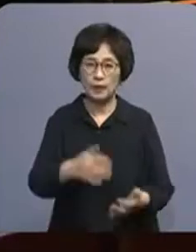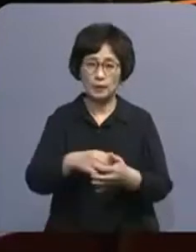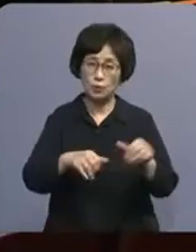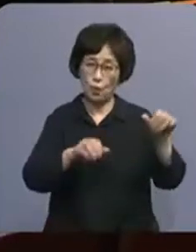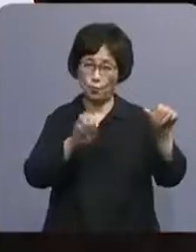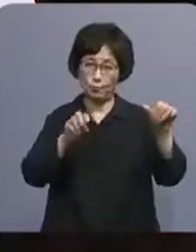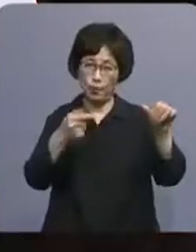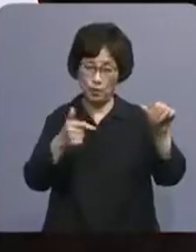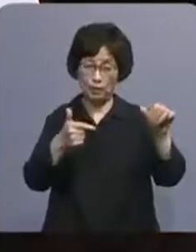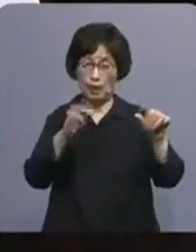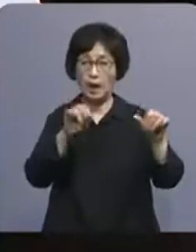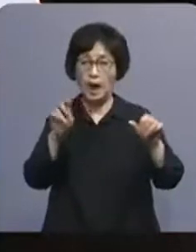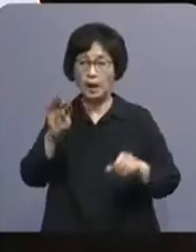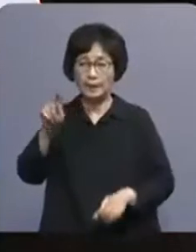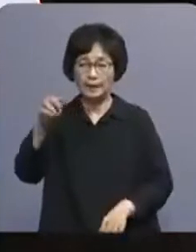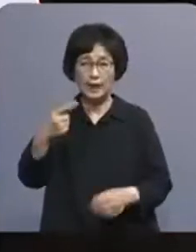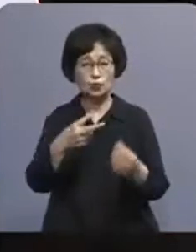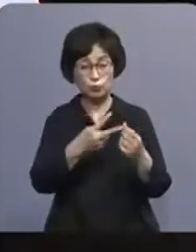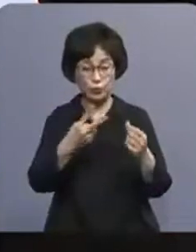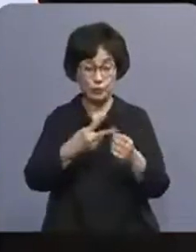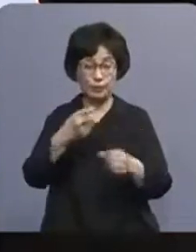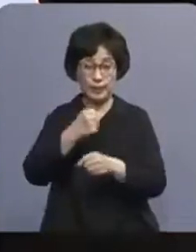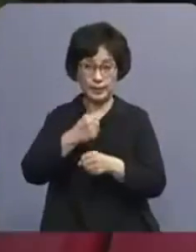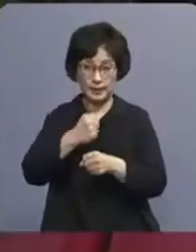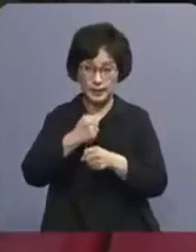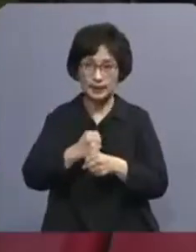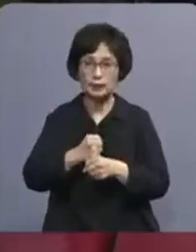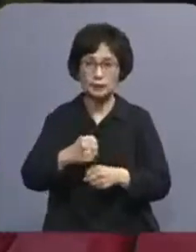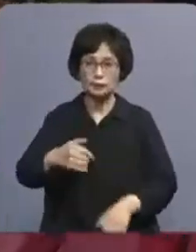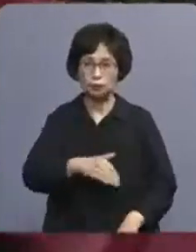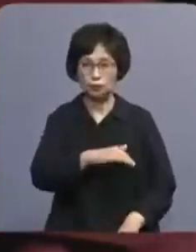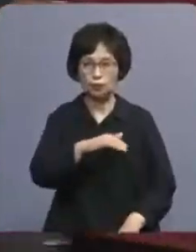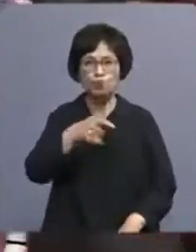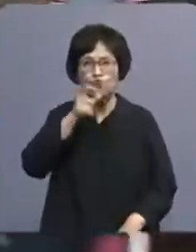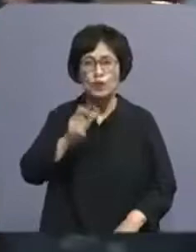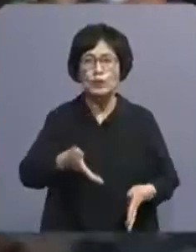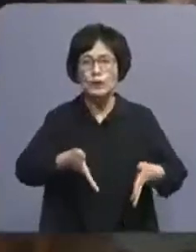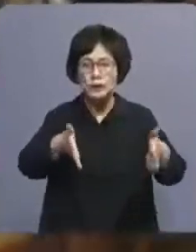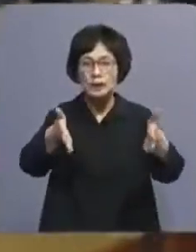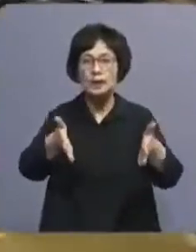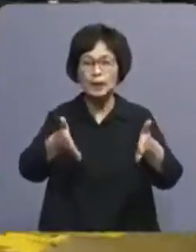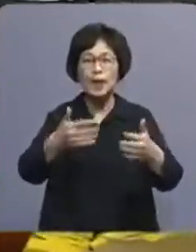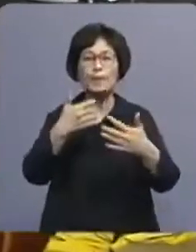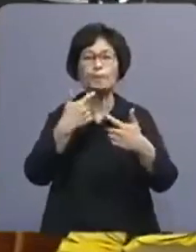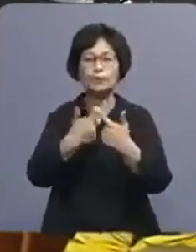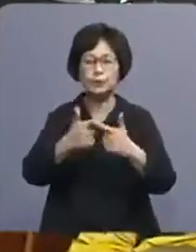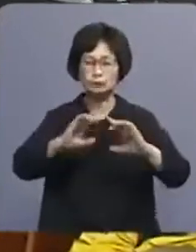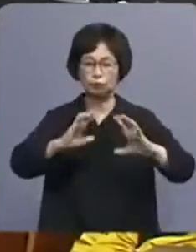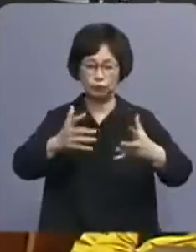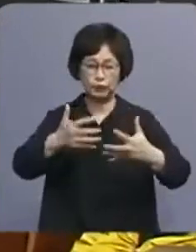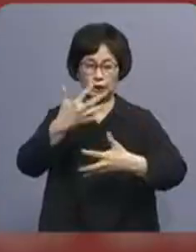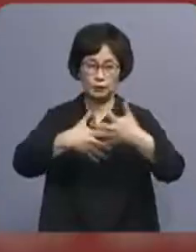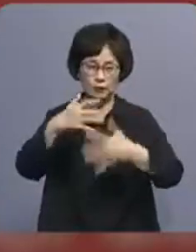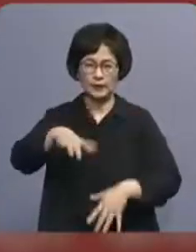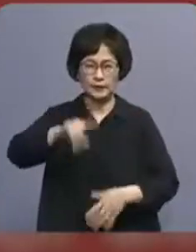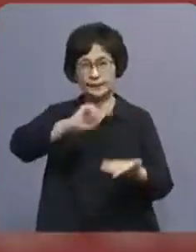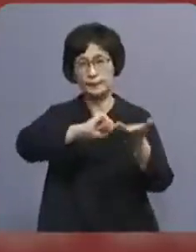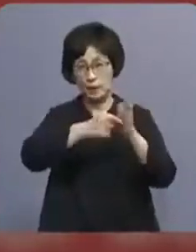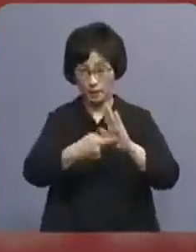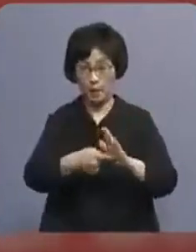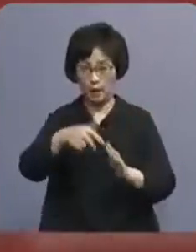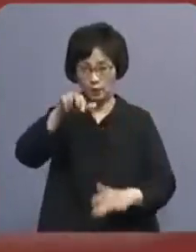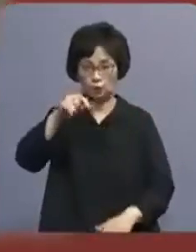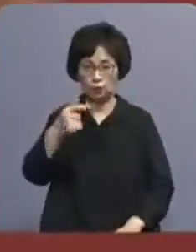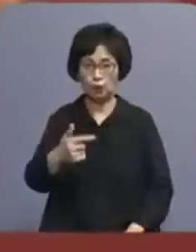예정인 영화 아바타의 2편인 아바타 물의 길 자료 영상이 부산 국제영화제에서 처음 공개되고 존